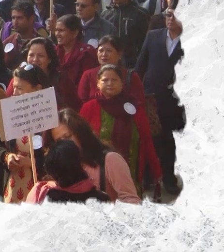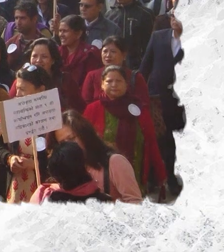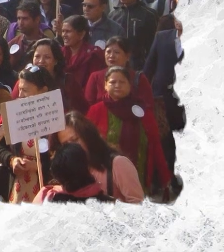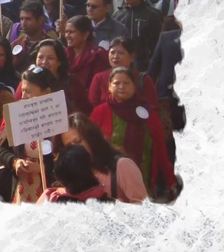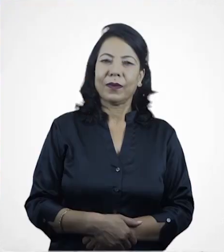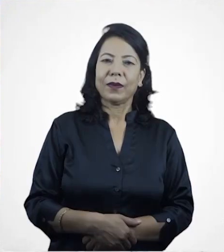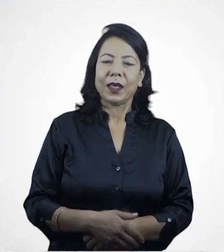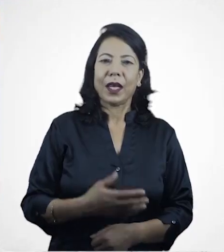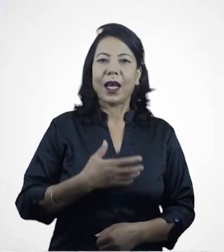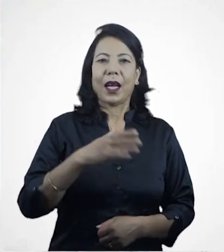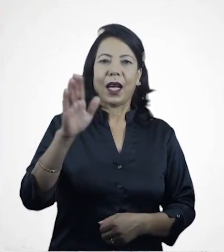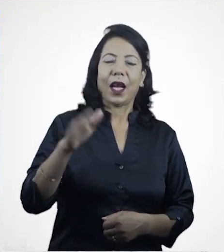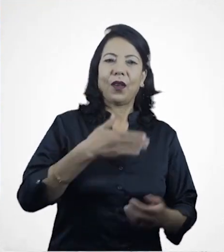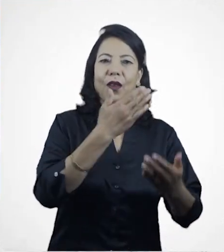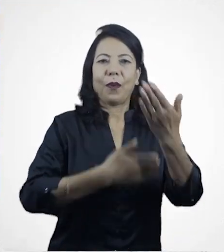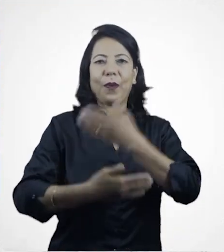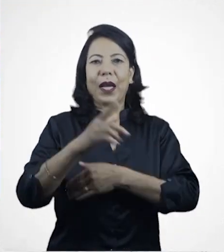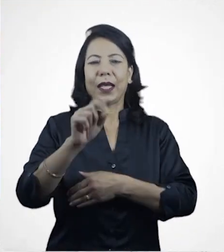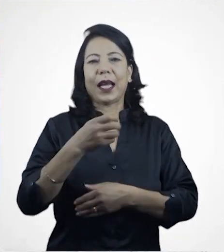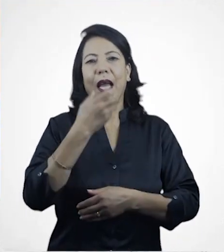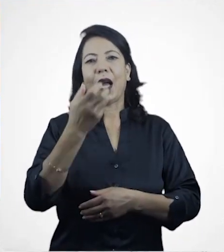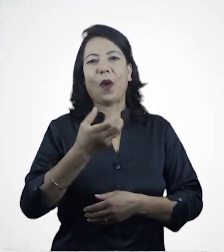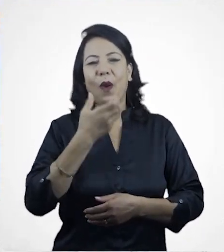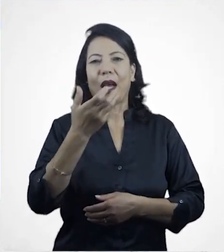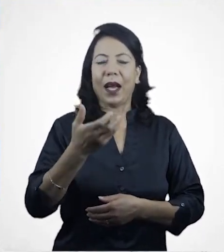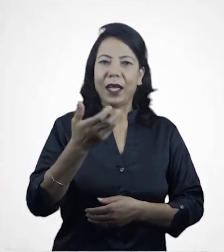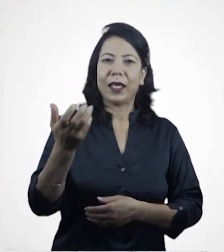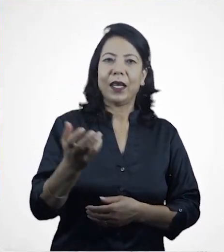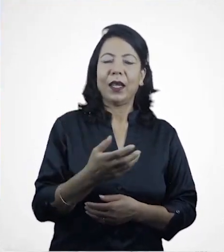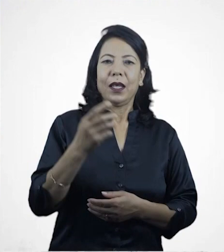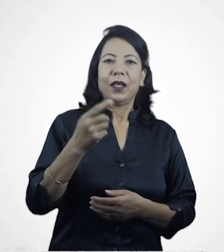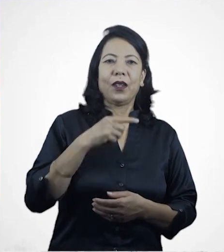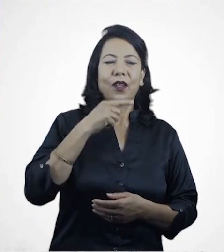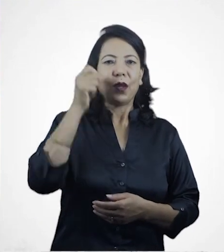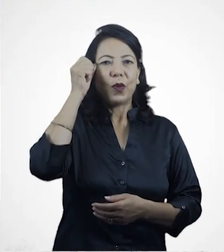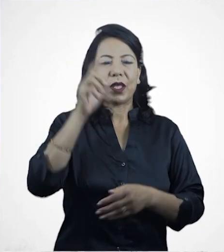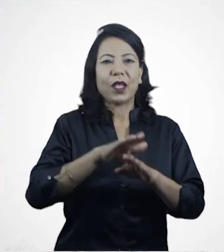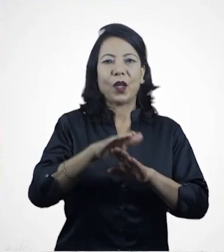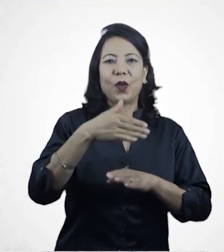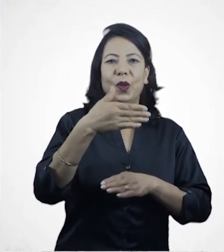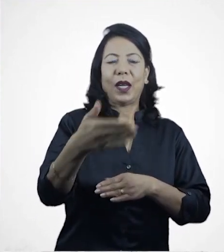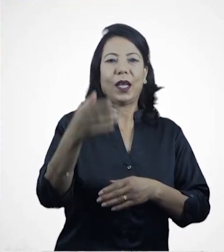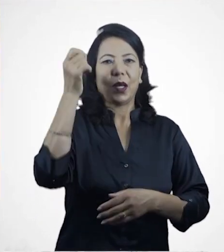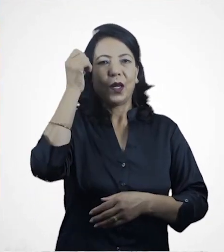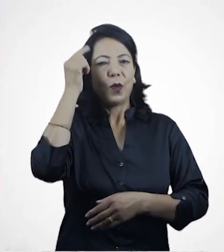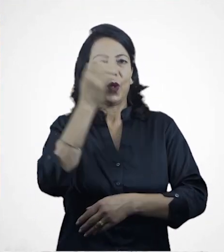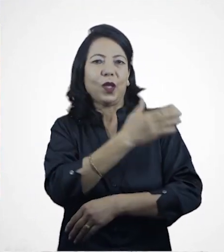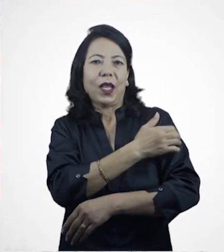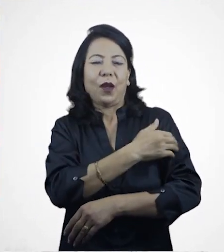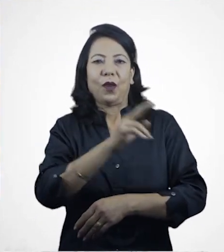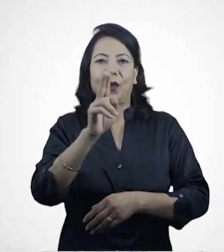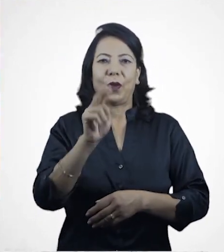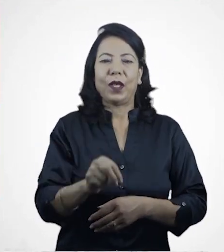आयो अपन्गता आवास ना भुजने हरू लाई